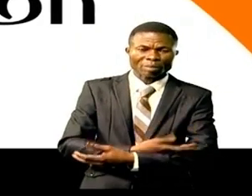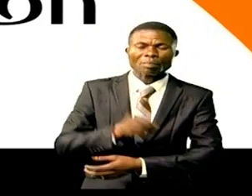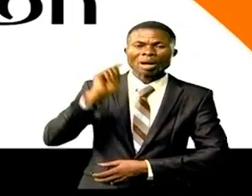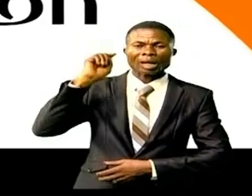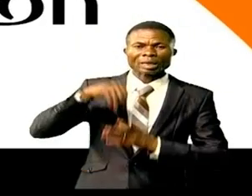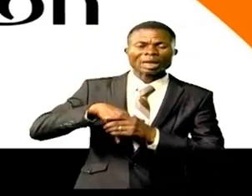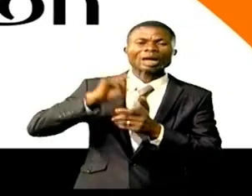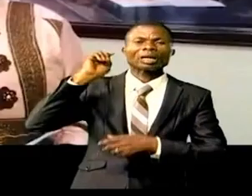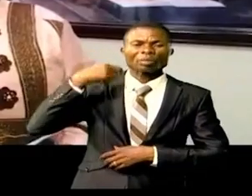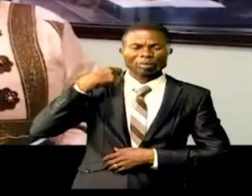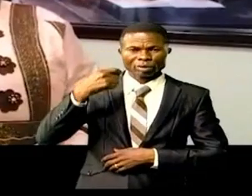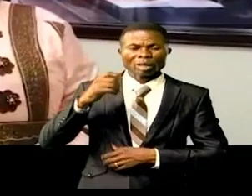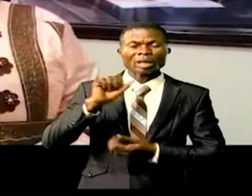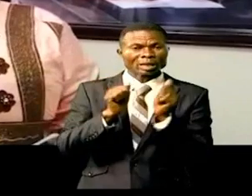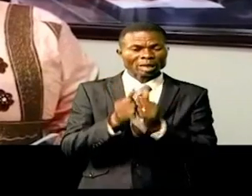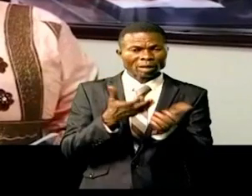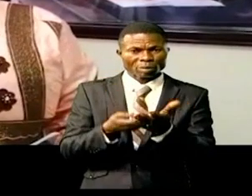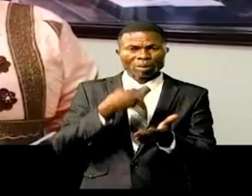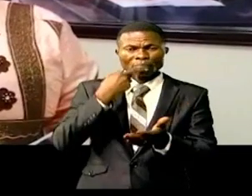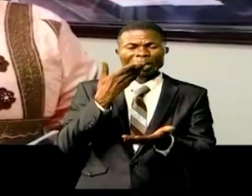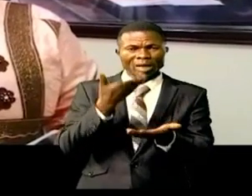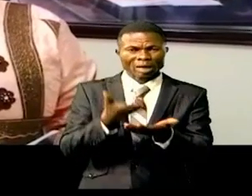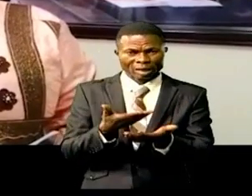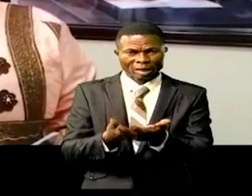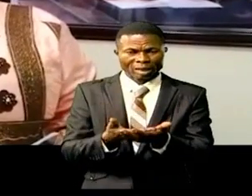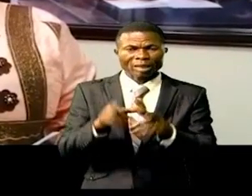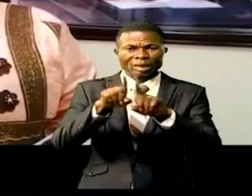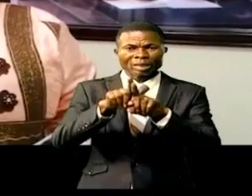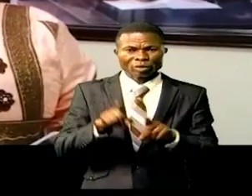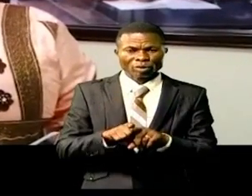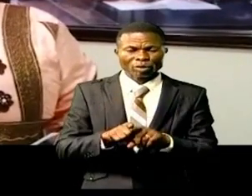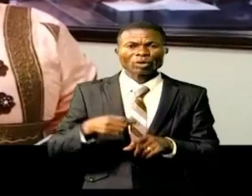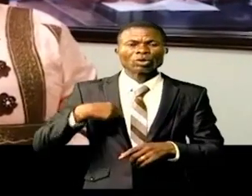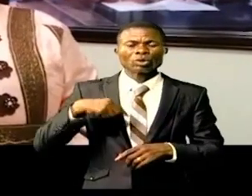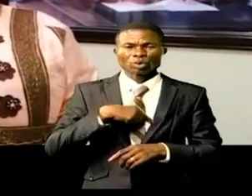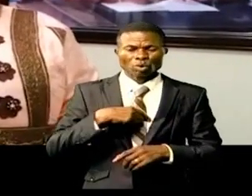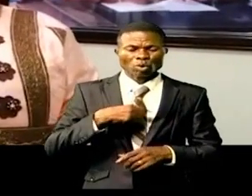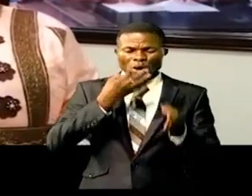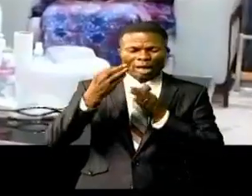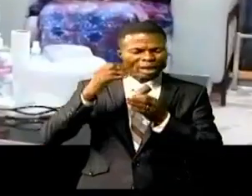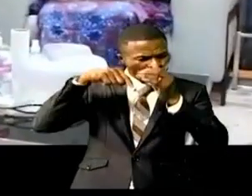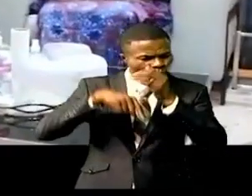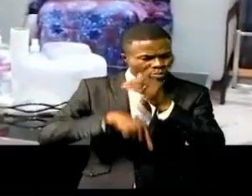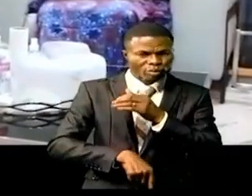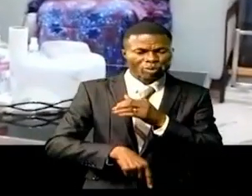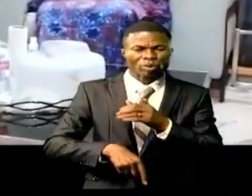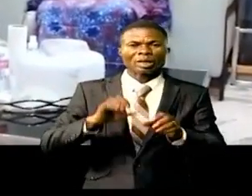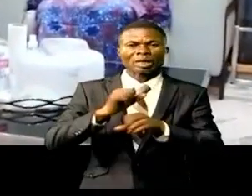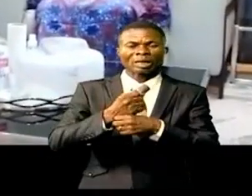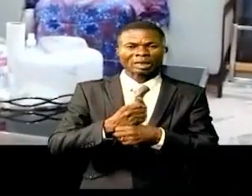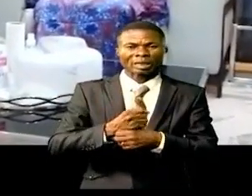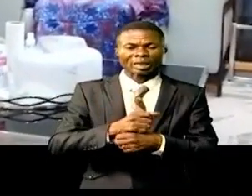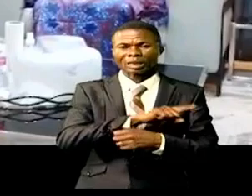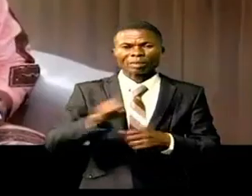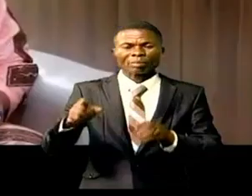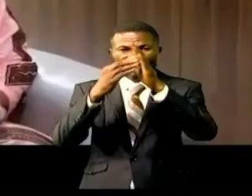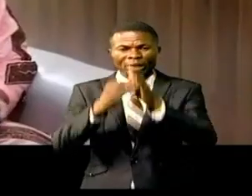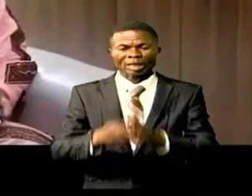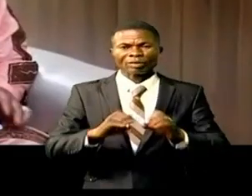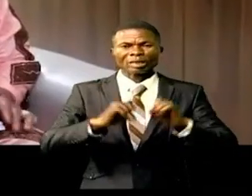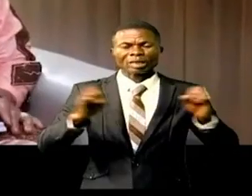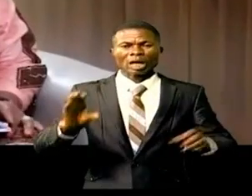carcéral, ce sont des thématiques qui sont ressorties et nous allons approfondir les discussions. Créée en 1950, cette